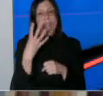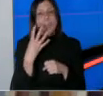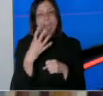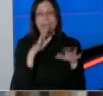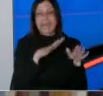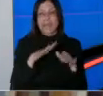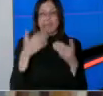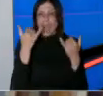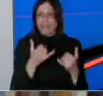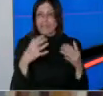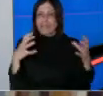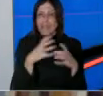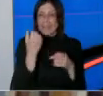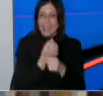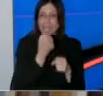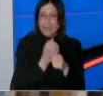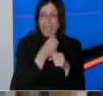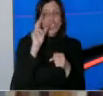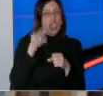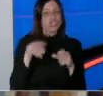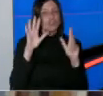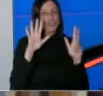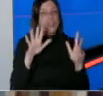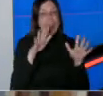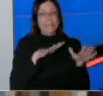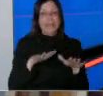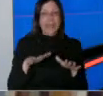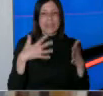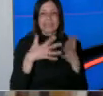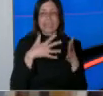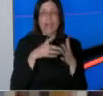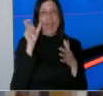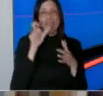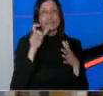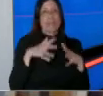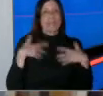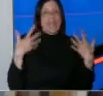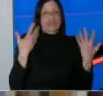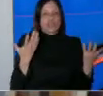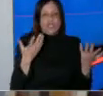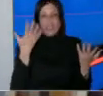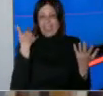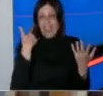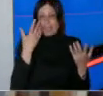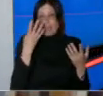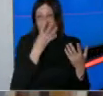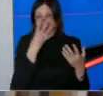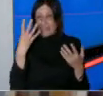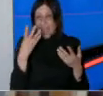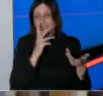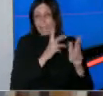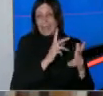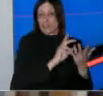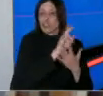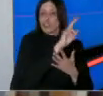מנדטים. עכשיו שלמפלגת העבודה יש 8 מנדטים בסקרים, אנשים מתרגשים. אז אם אז היו לה 44 ולמרץ